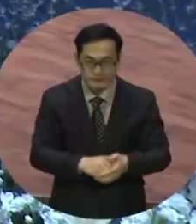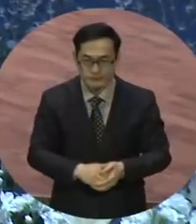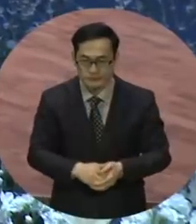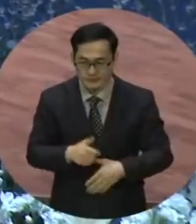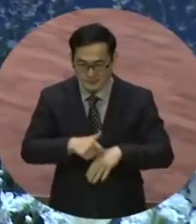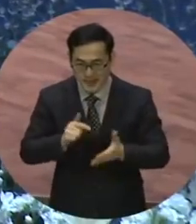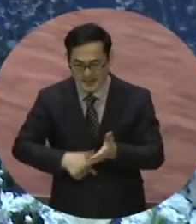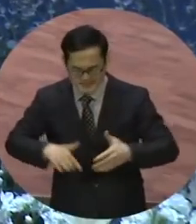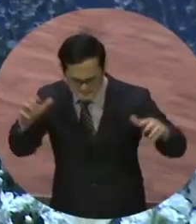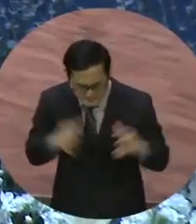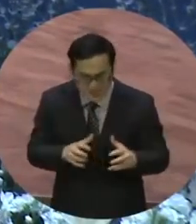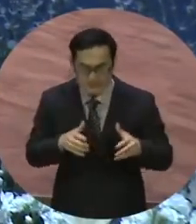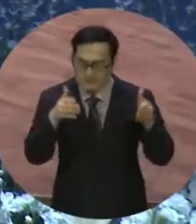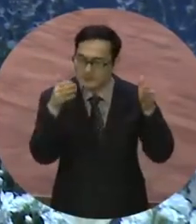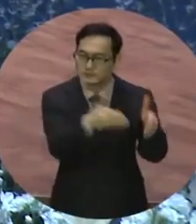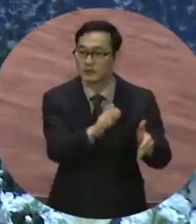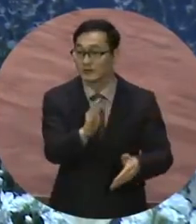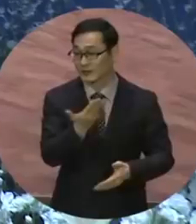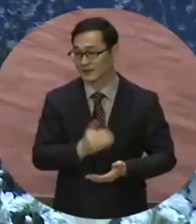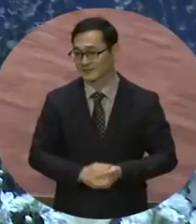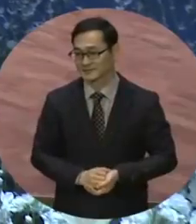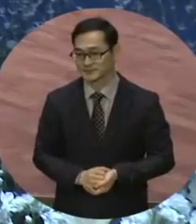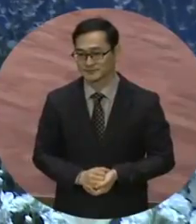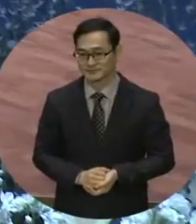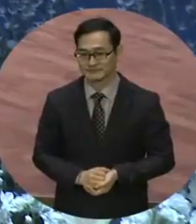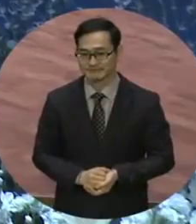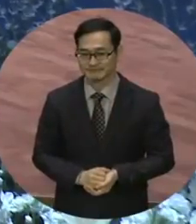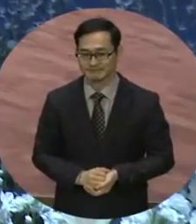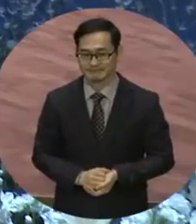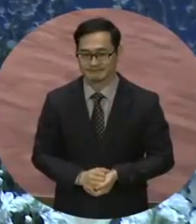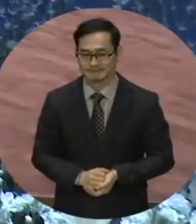올천지가 일어난다. 오직이 돼야 돼요. 먼저